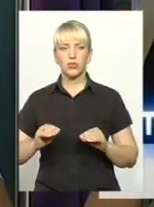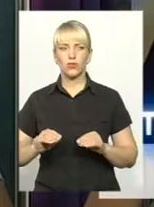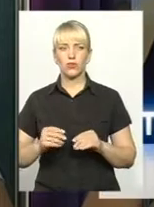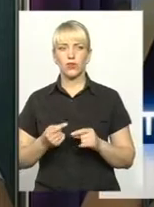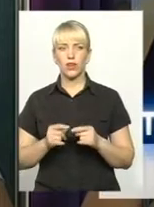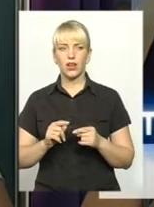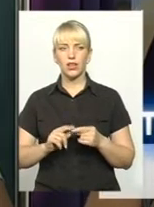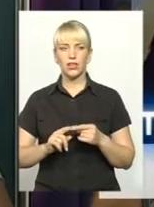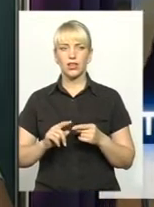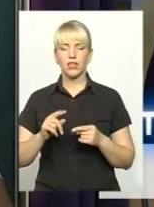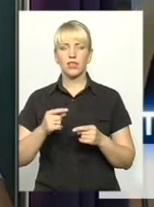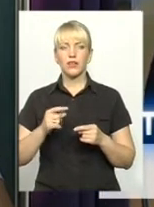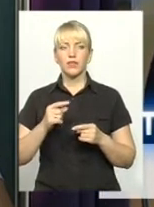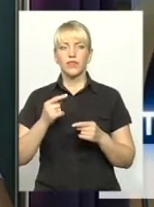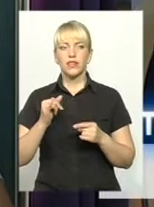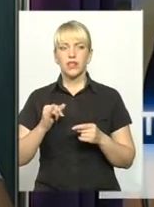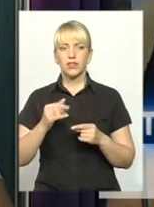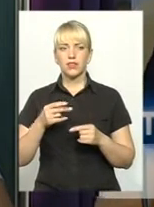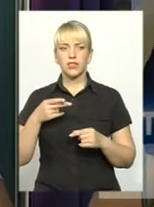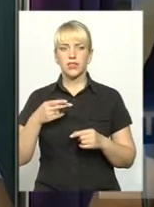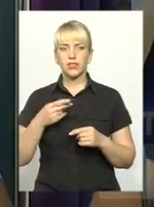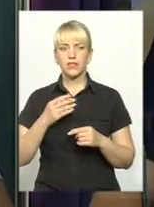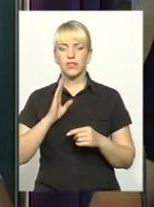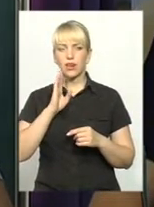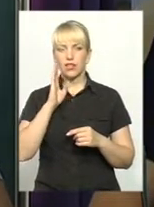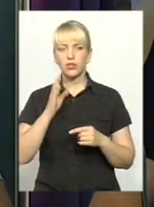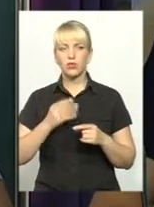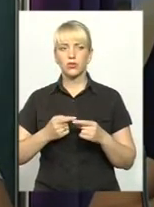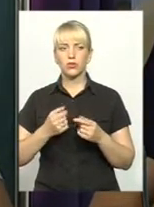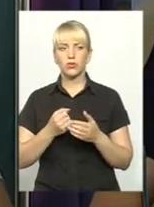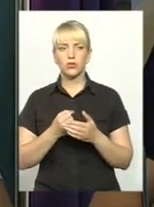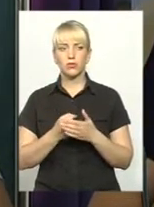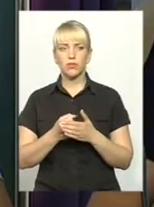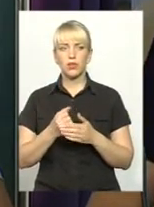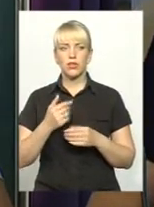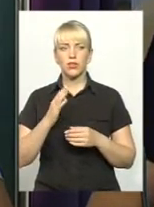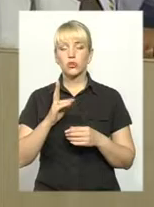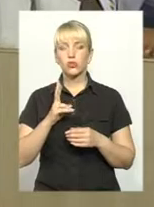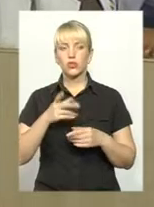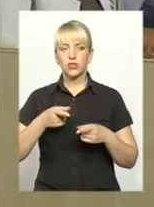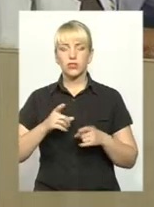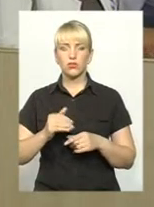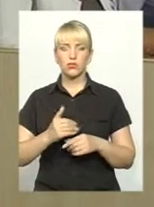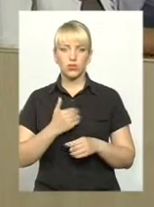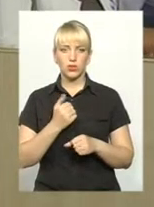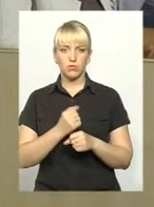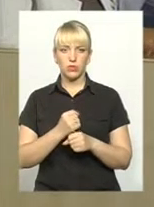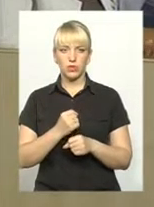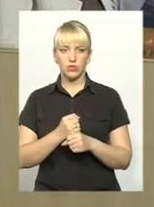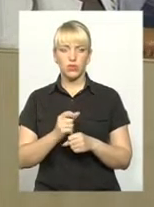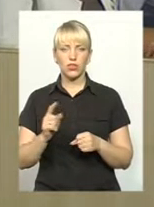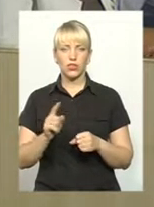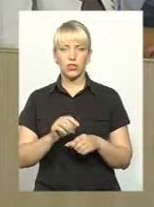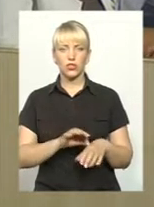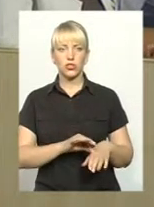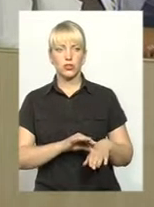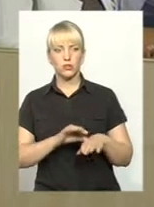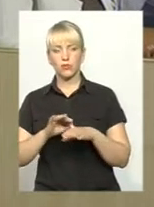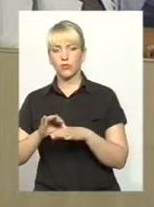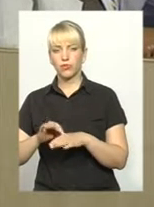цих осіб, які нечисті на руку, від осіб, які дійсно хочуть працювати чисто. Аби, як то кажуть, вивести на чисту